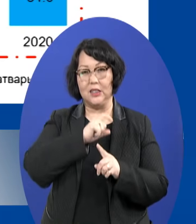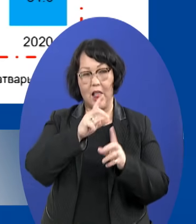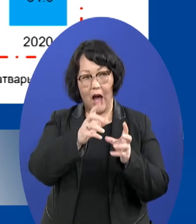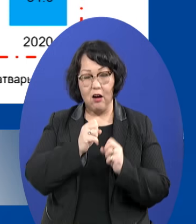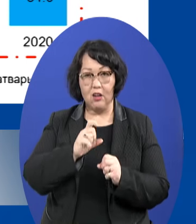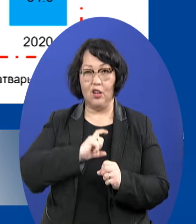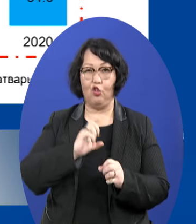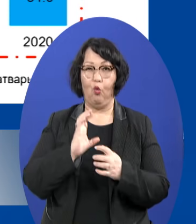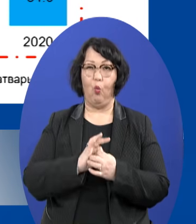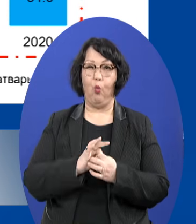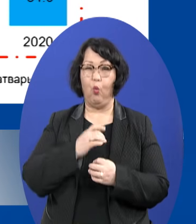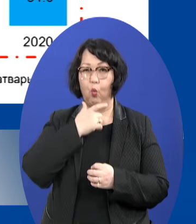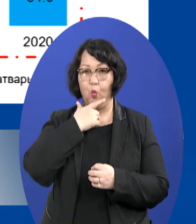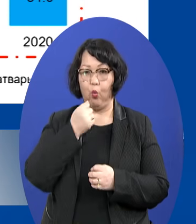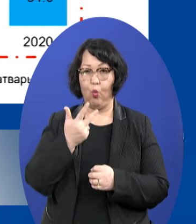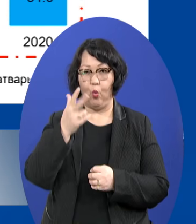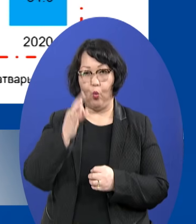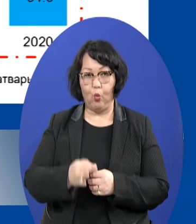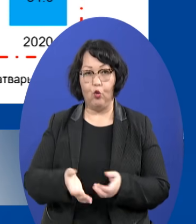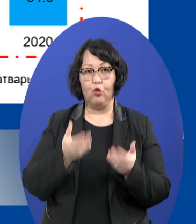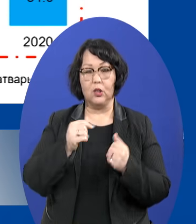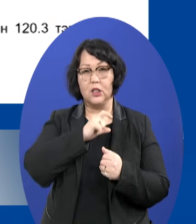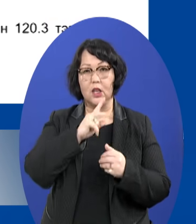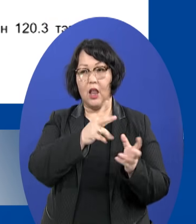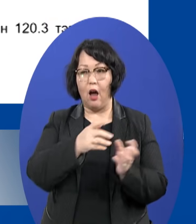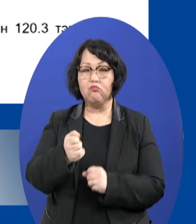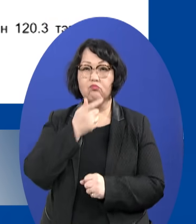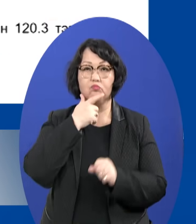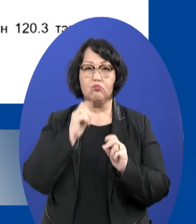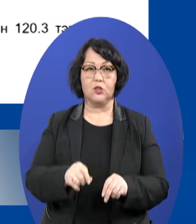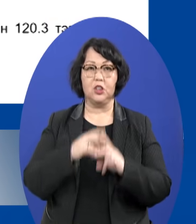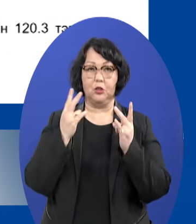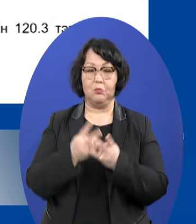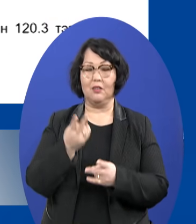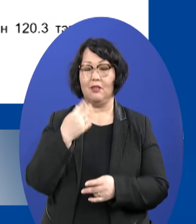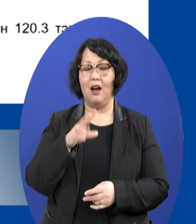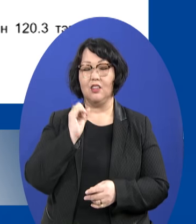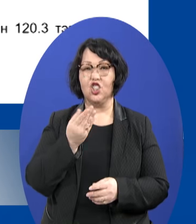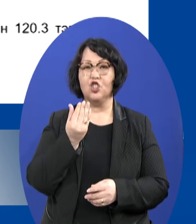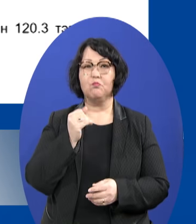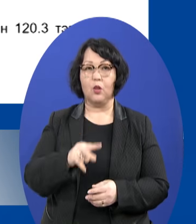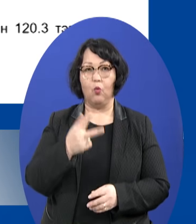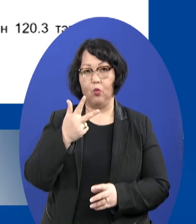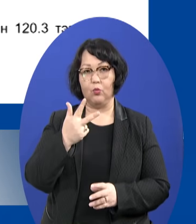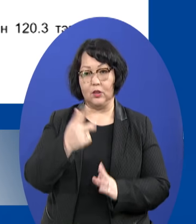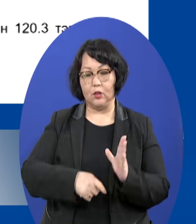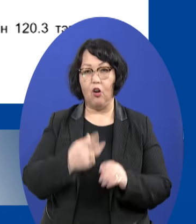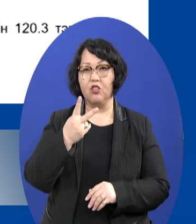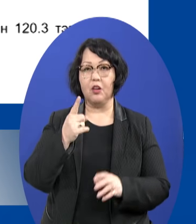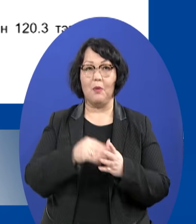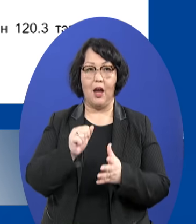хугацаанд хязгаарлагдаж 3% хөнгөлтөй зээлд хамрагдах боломжгүй болсон байна. Мөн нийгмийн даатгалын шимтгэлд 3 дугаар сарын байдлаар 21 мянган аж ахуй нэгж